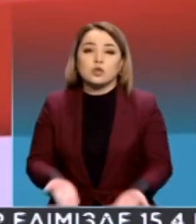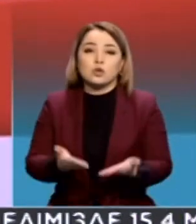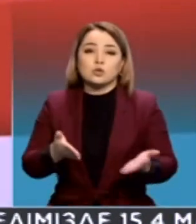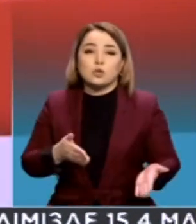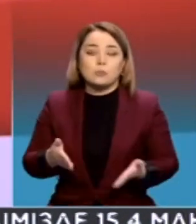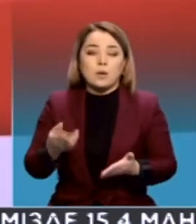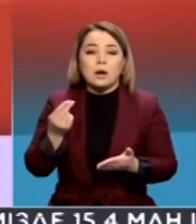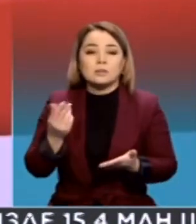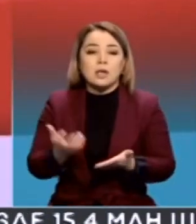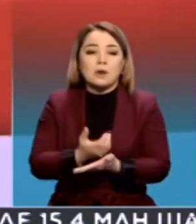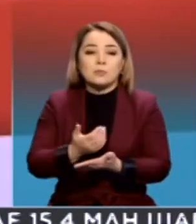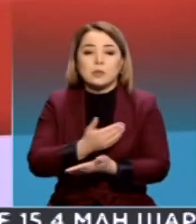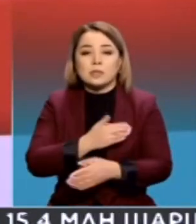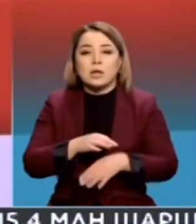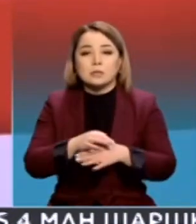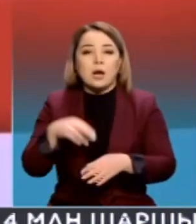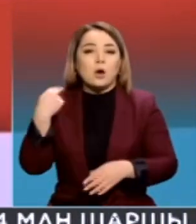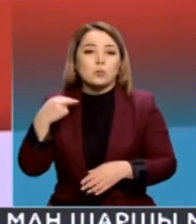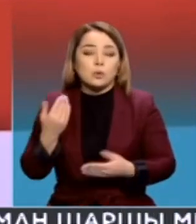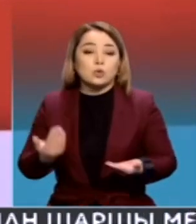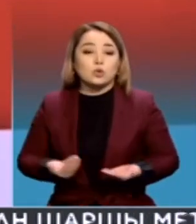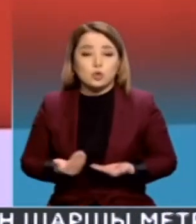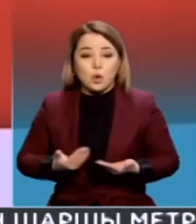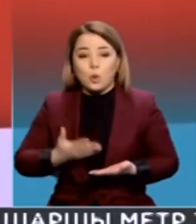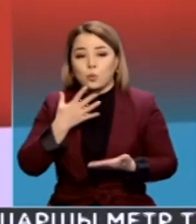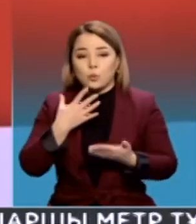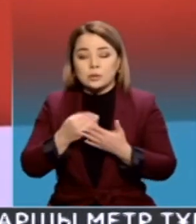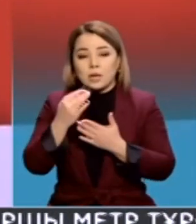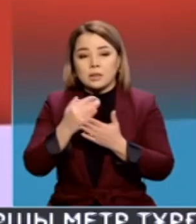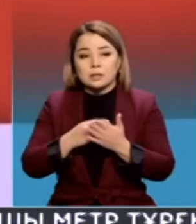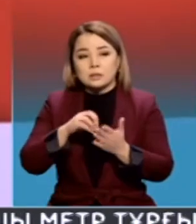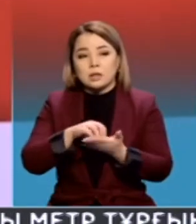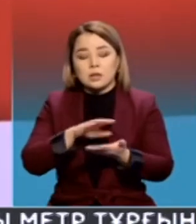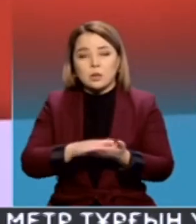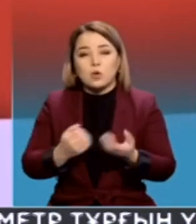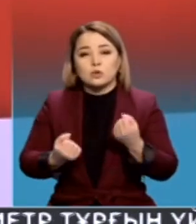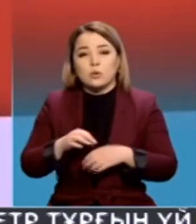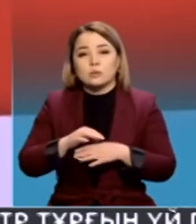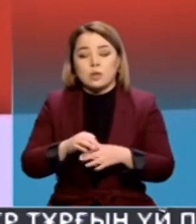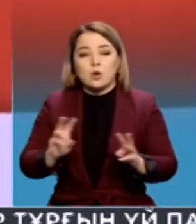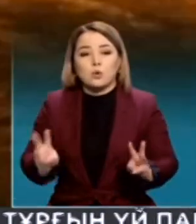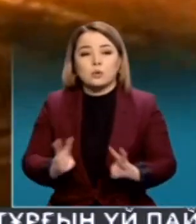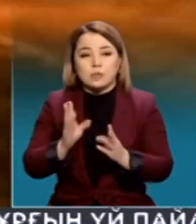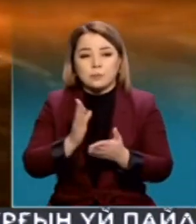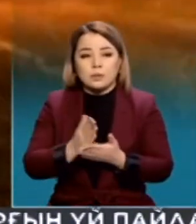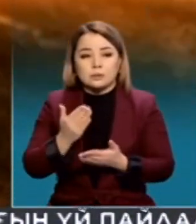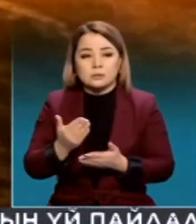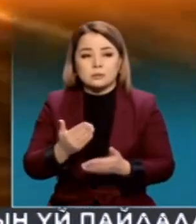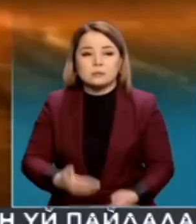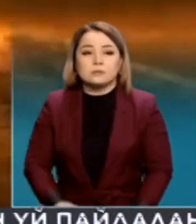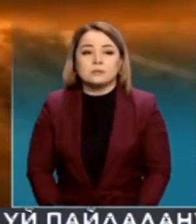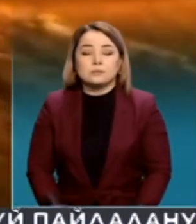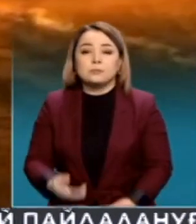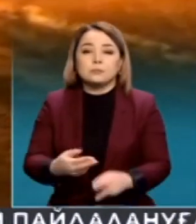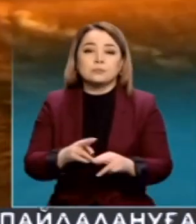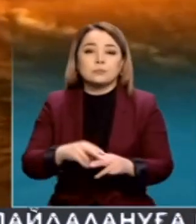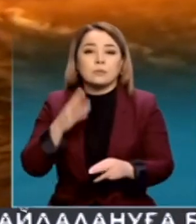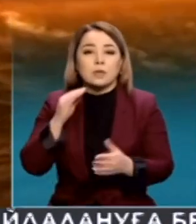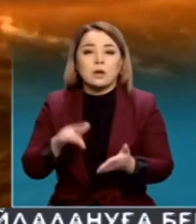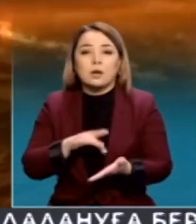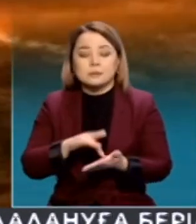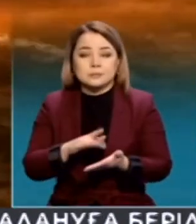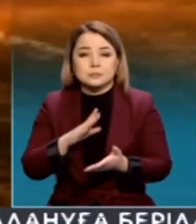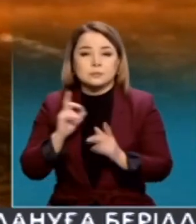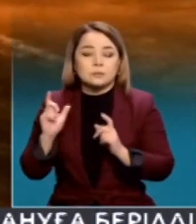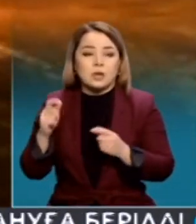Женгіл жолмен ақша таппақ болған Ақтөбе тұрғыны өзі тізгіндеп жүрген жүк көлігін өртеп жіберді. Ол Алматыдан